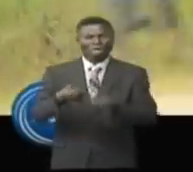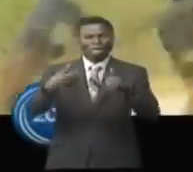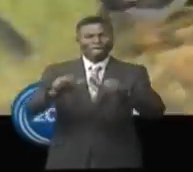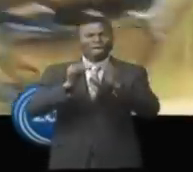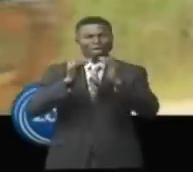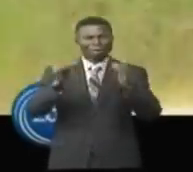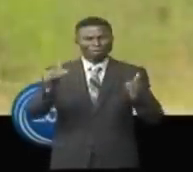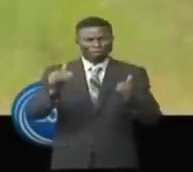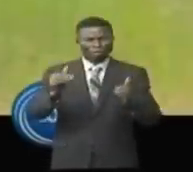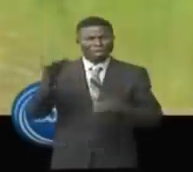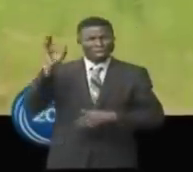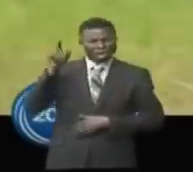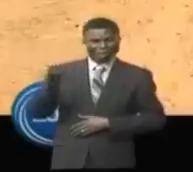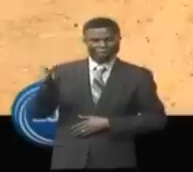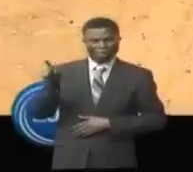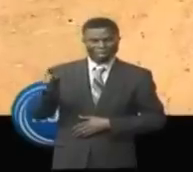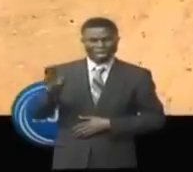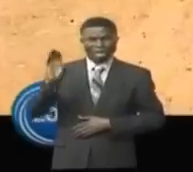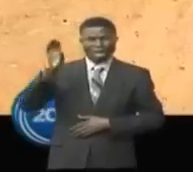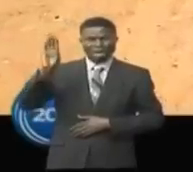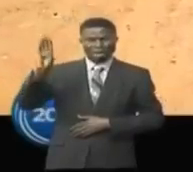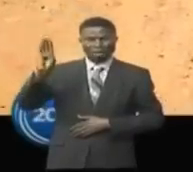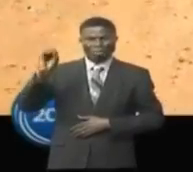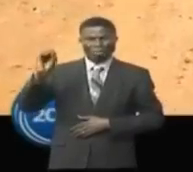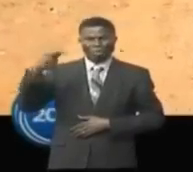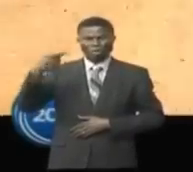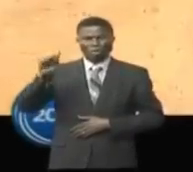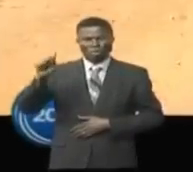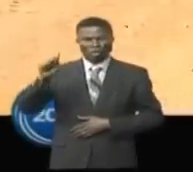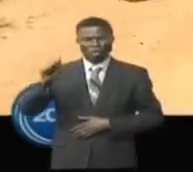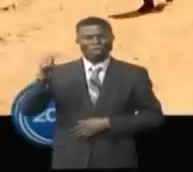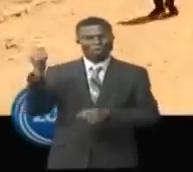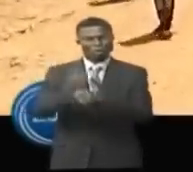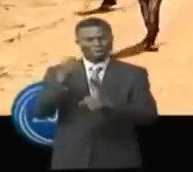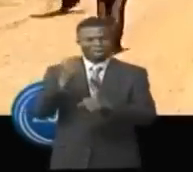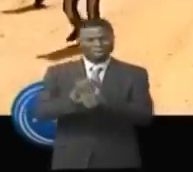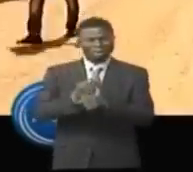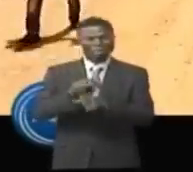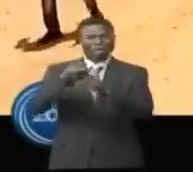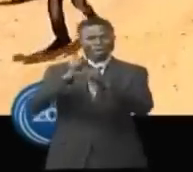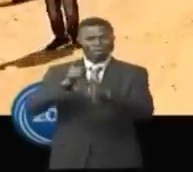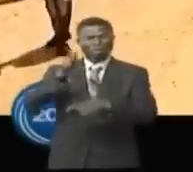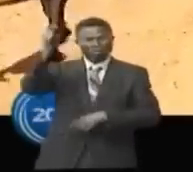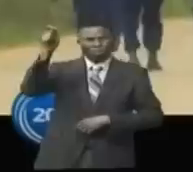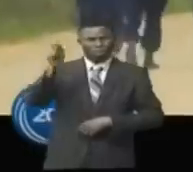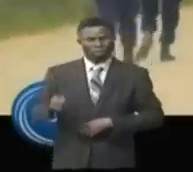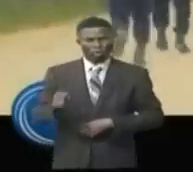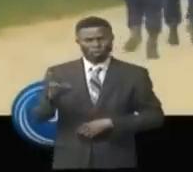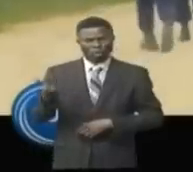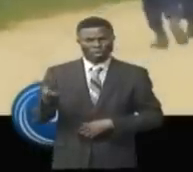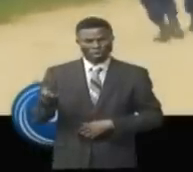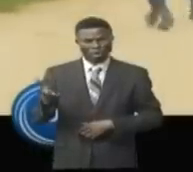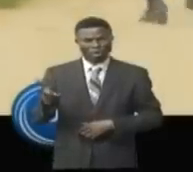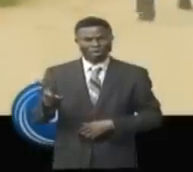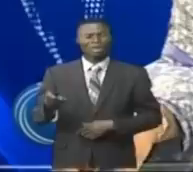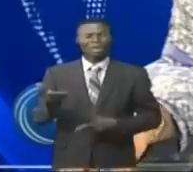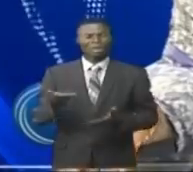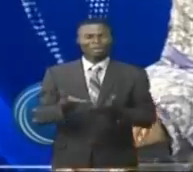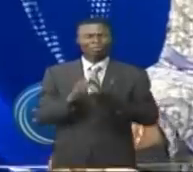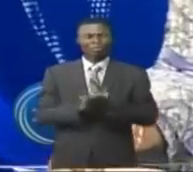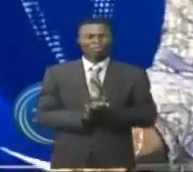calme dans cette région de Boga et Tchabi grâce aux opérations menées au début de l'état de siège par les forces